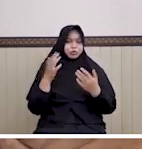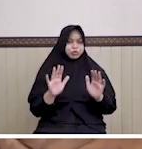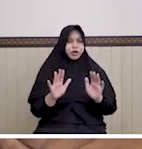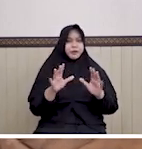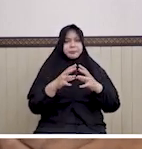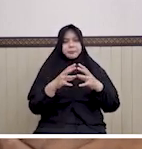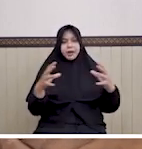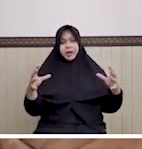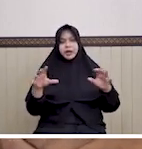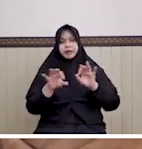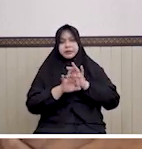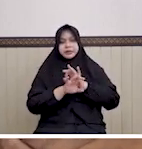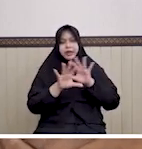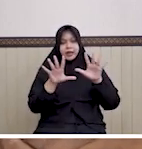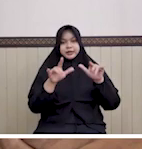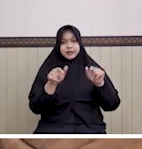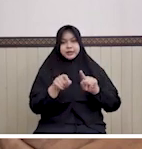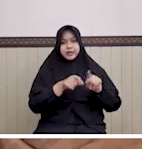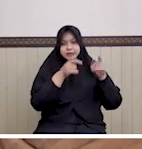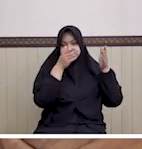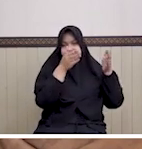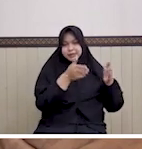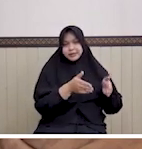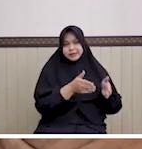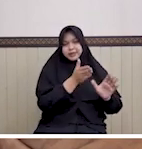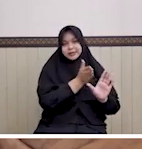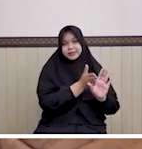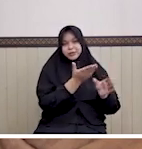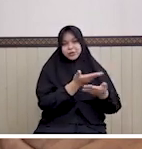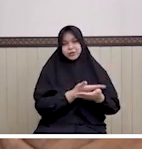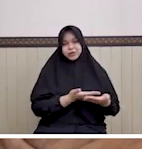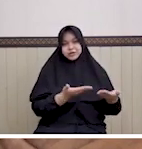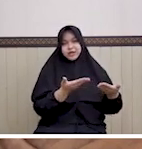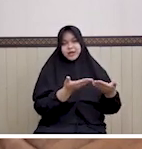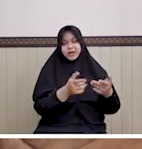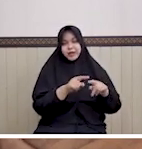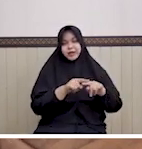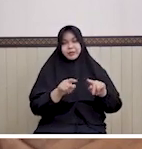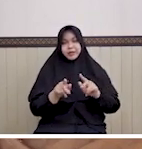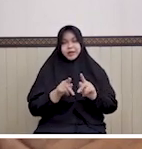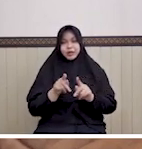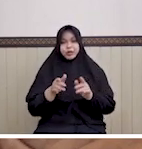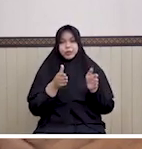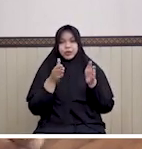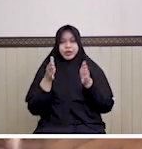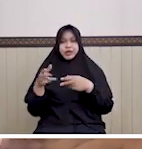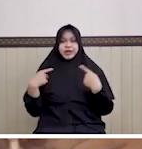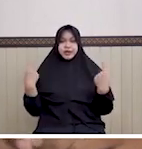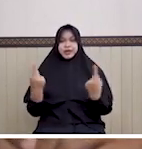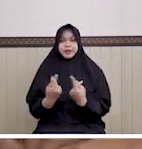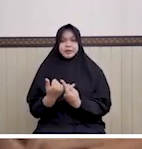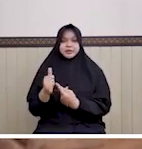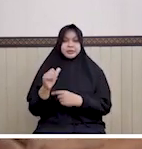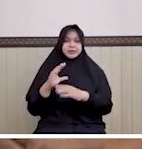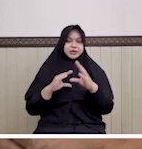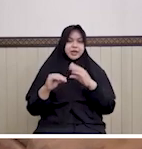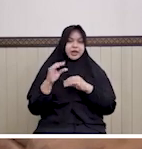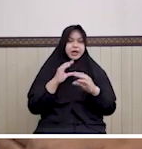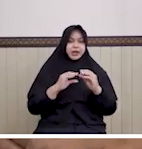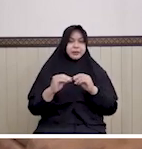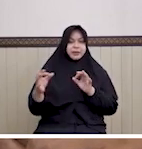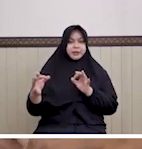banyak menjelaskan dari sisi Psychosocial tapi kalau kemudian kita bicara